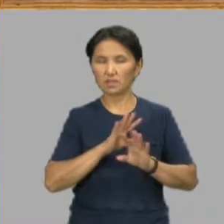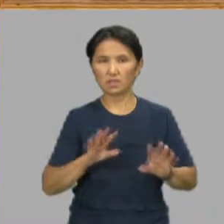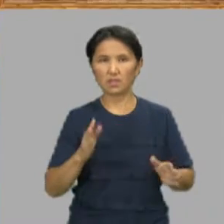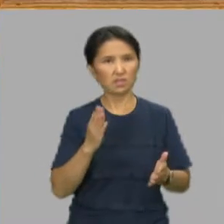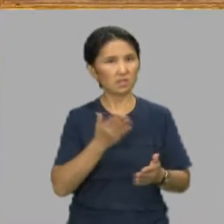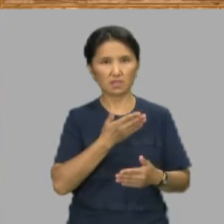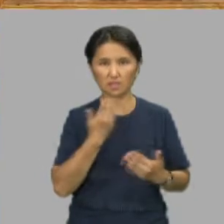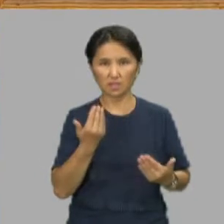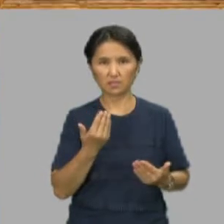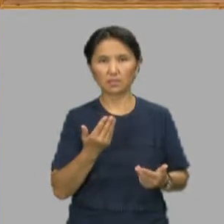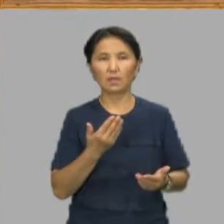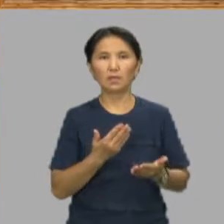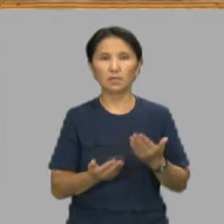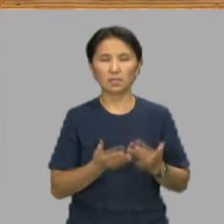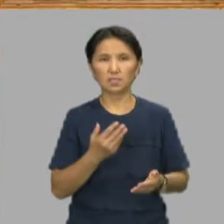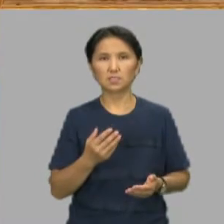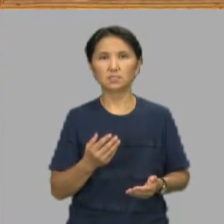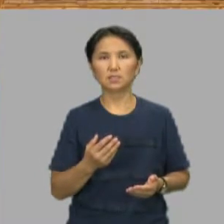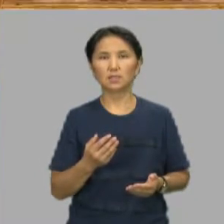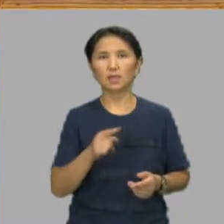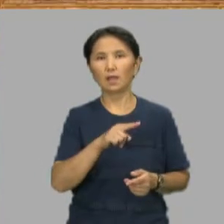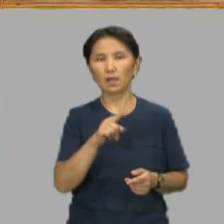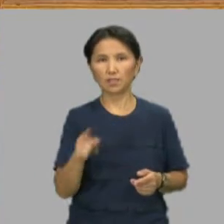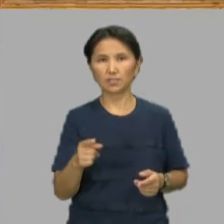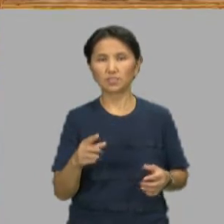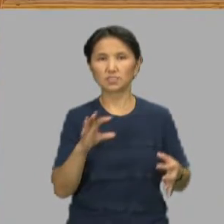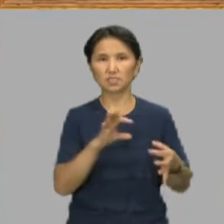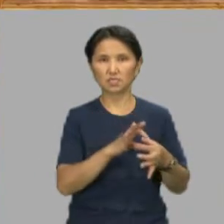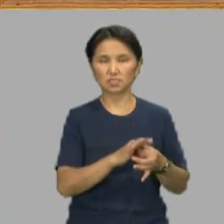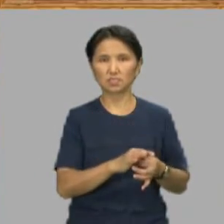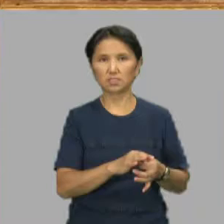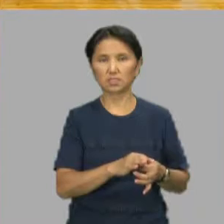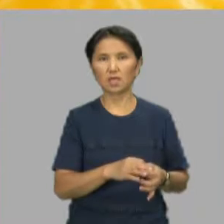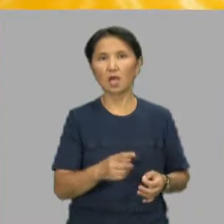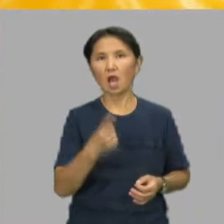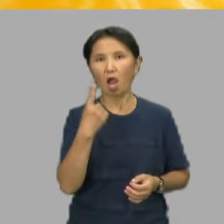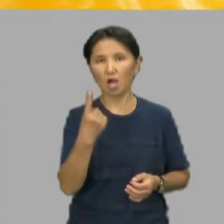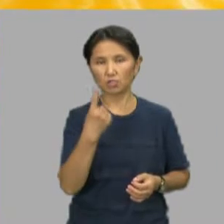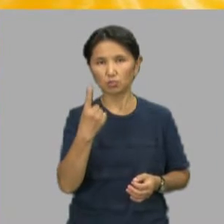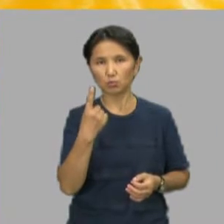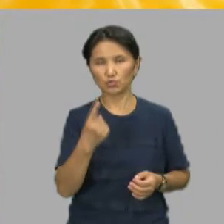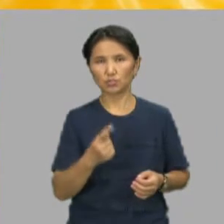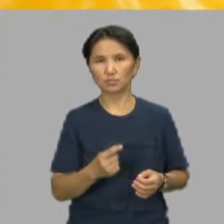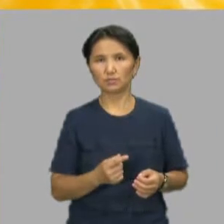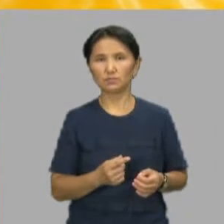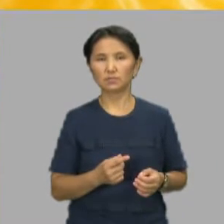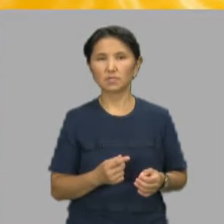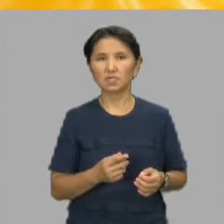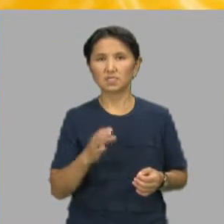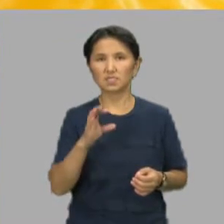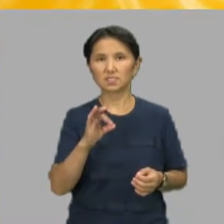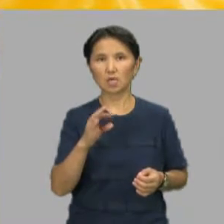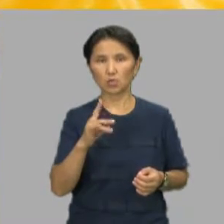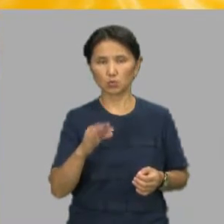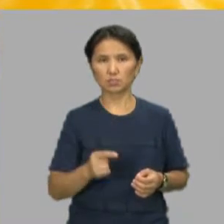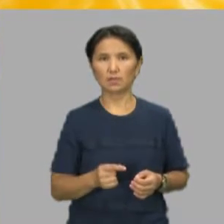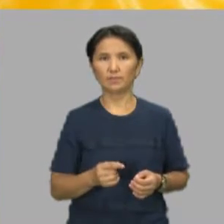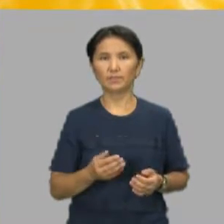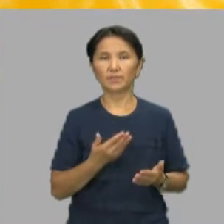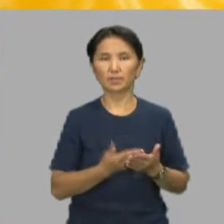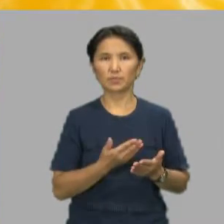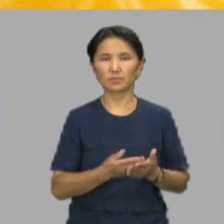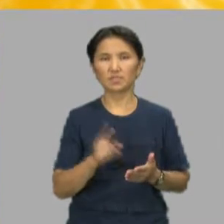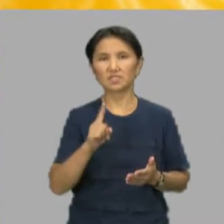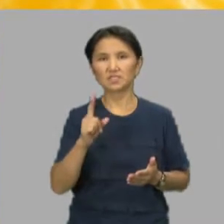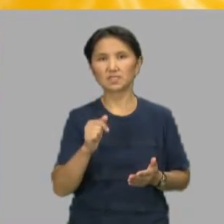они соединены одиночным союзом «и». Например, за окнами